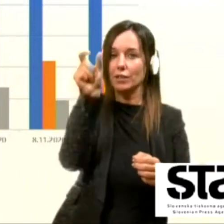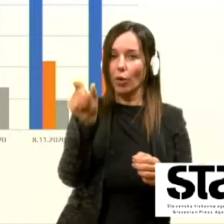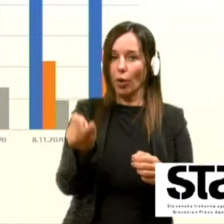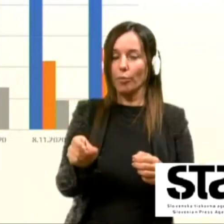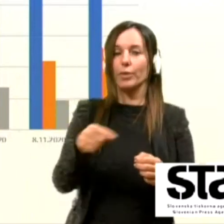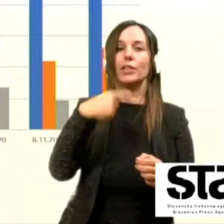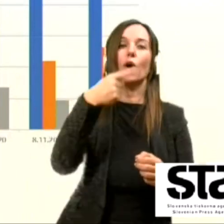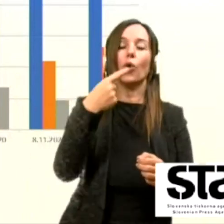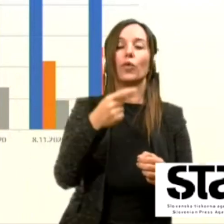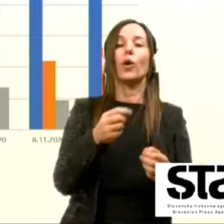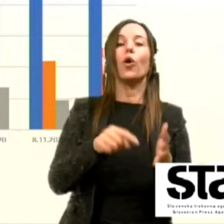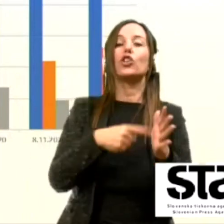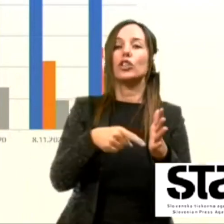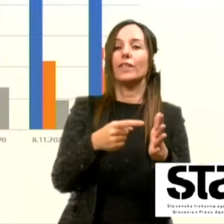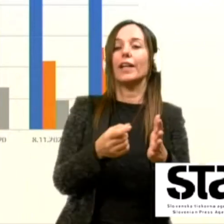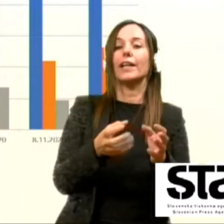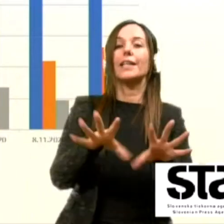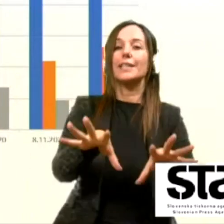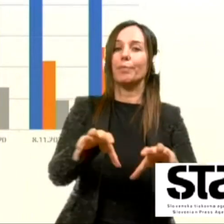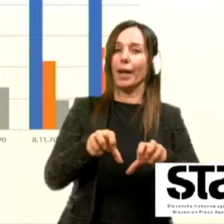o številu sprejemov,